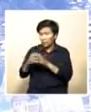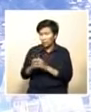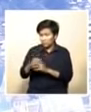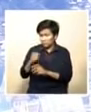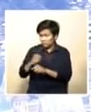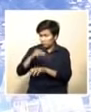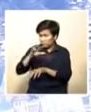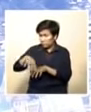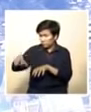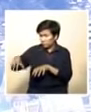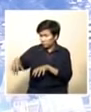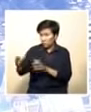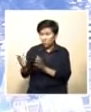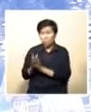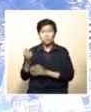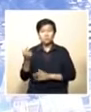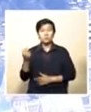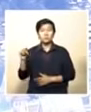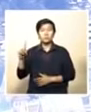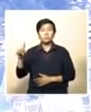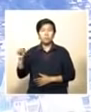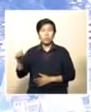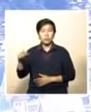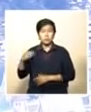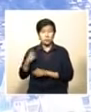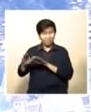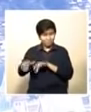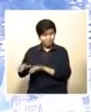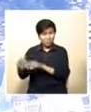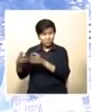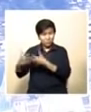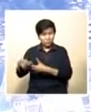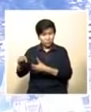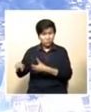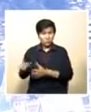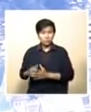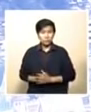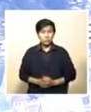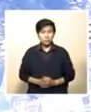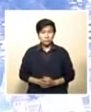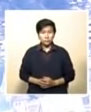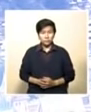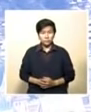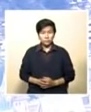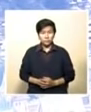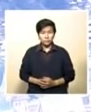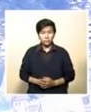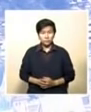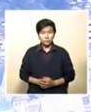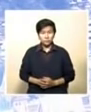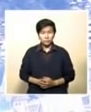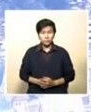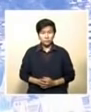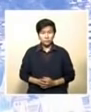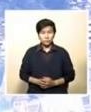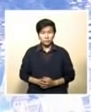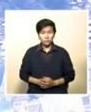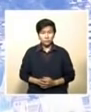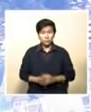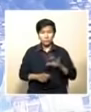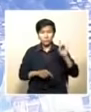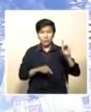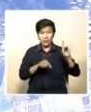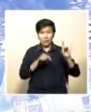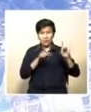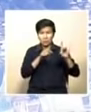ปนี้คือแผนเป็นทางการเช็คได้ทุกวันตั้งแต่บัดนี้เป็นต้นไปของเก่าไม่ต้องพูดถึงว่ากัน